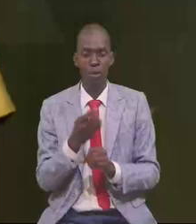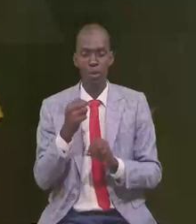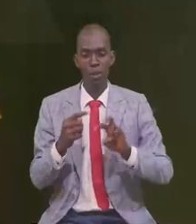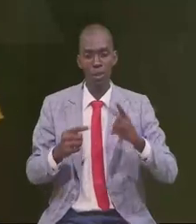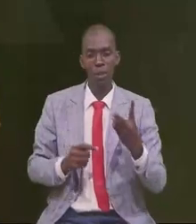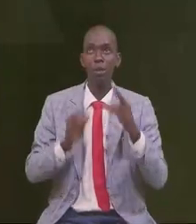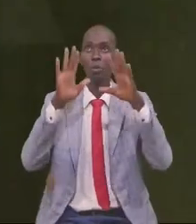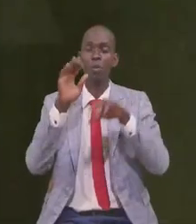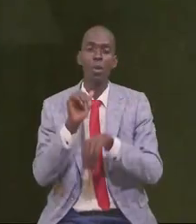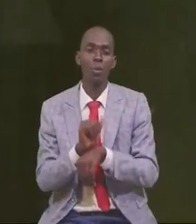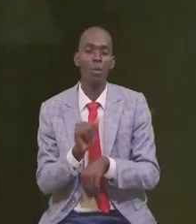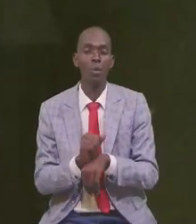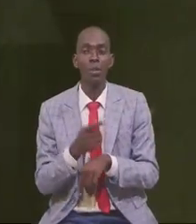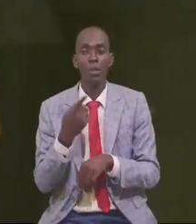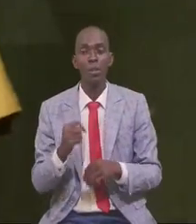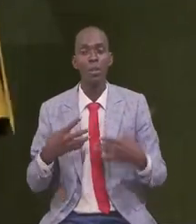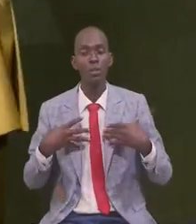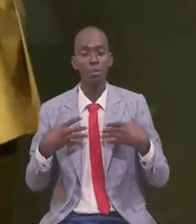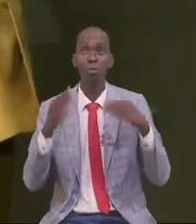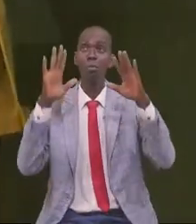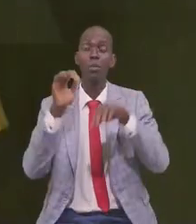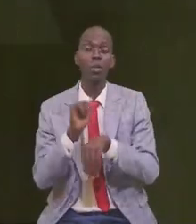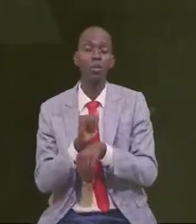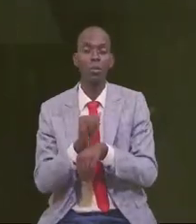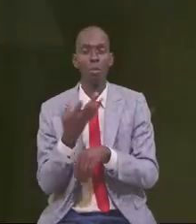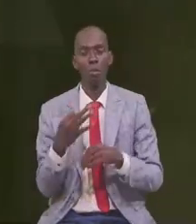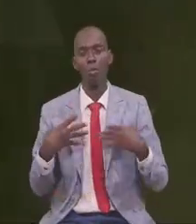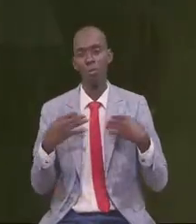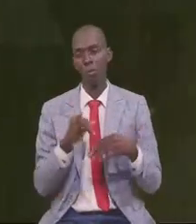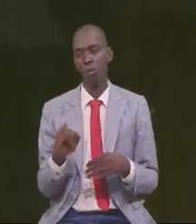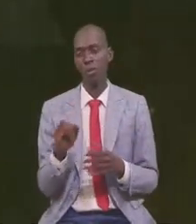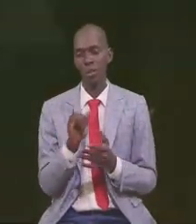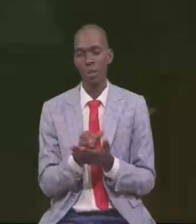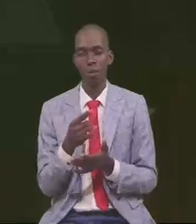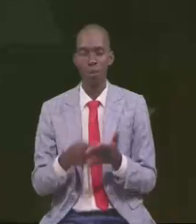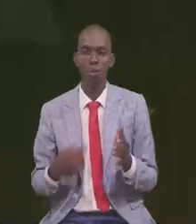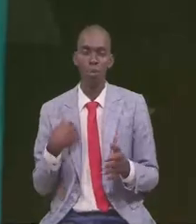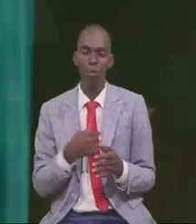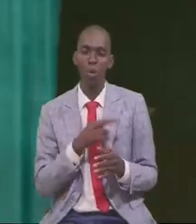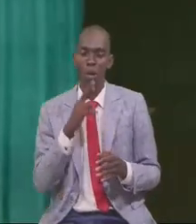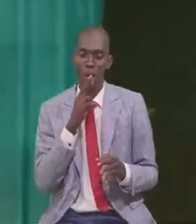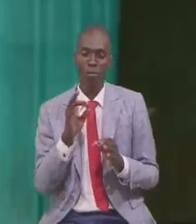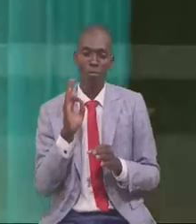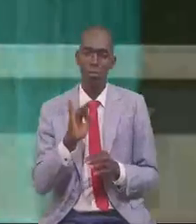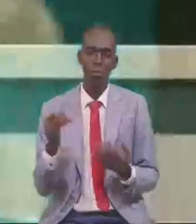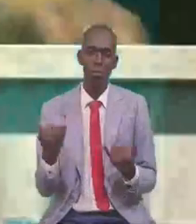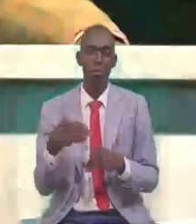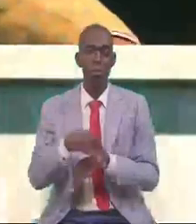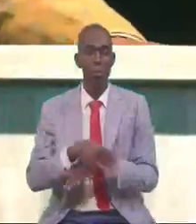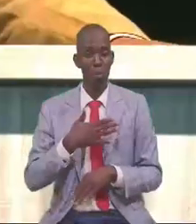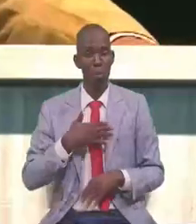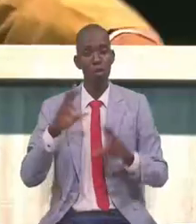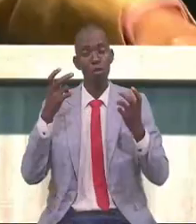le miracle de la guérison. C'est ce dont nous parlons ce soir. Mon thème de ce soir est le